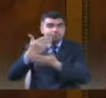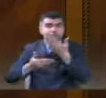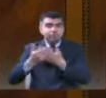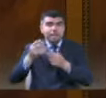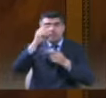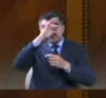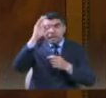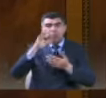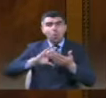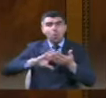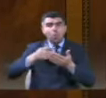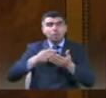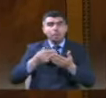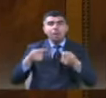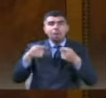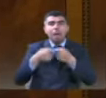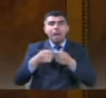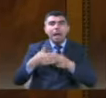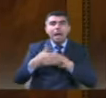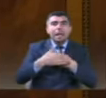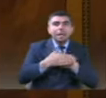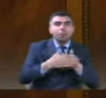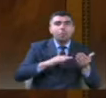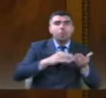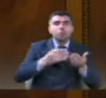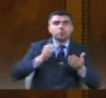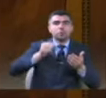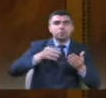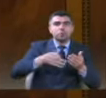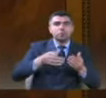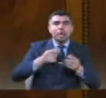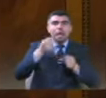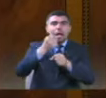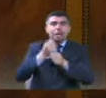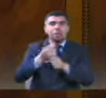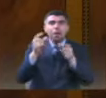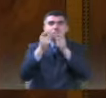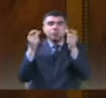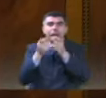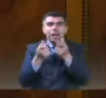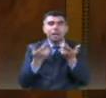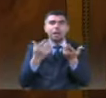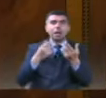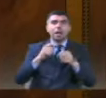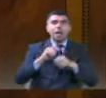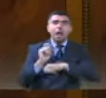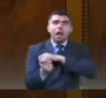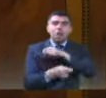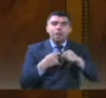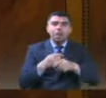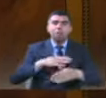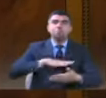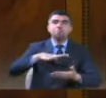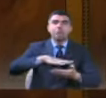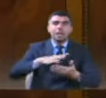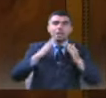السياسات. فالمقاربة يجب أن تنصب على العامل وكذلك غير العامل، وعلى الحضري والقروي والجبلي.